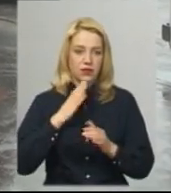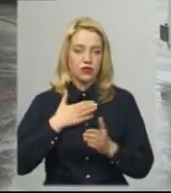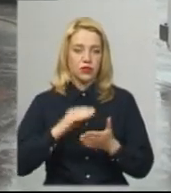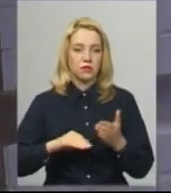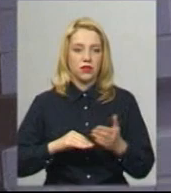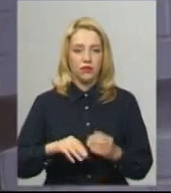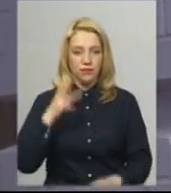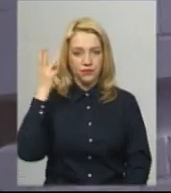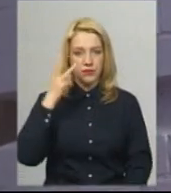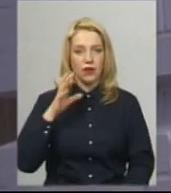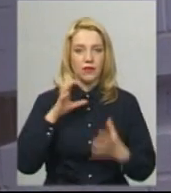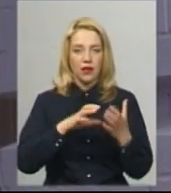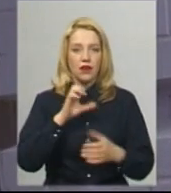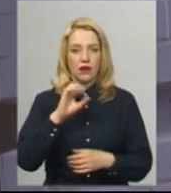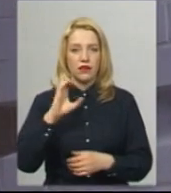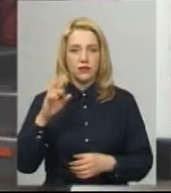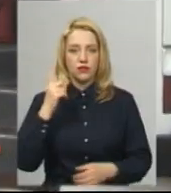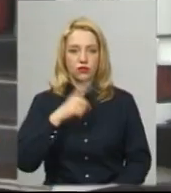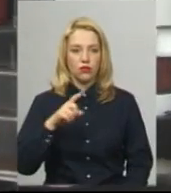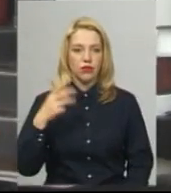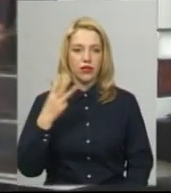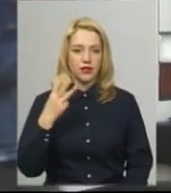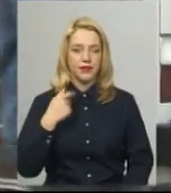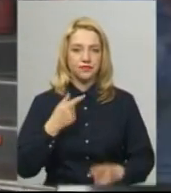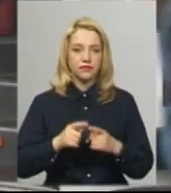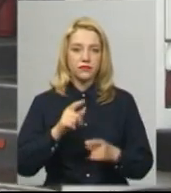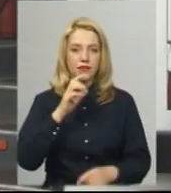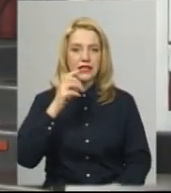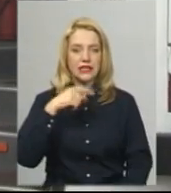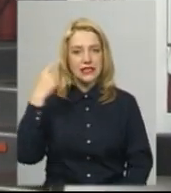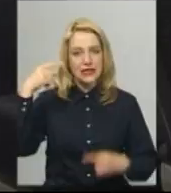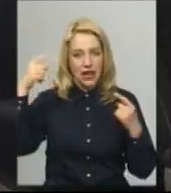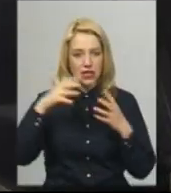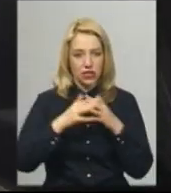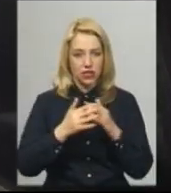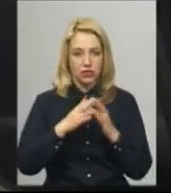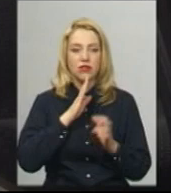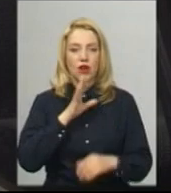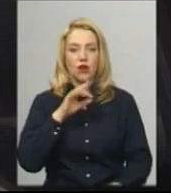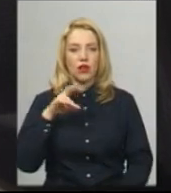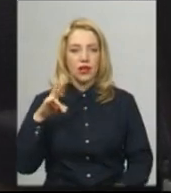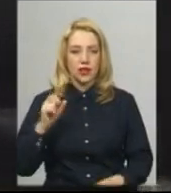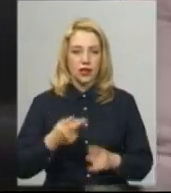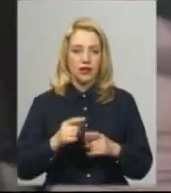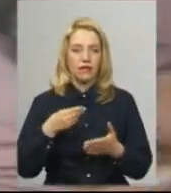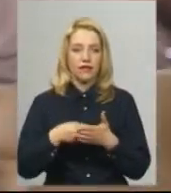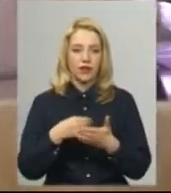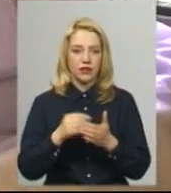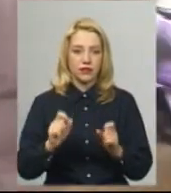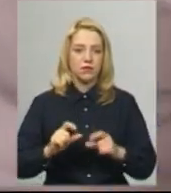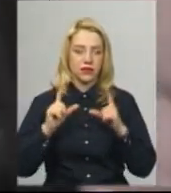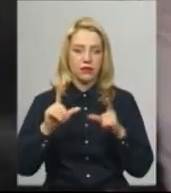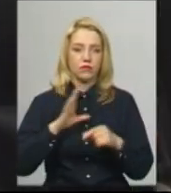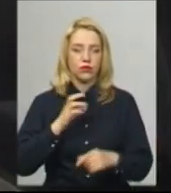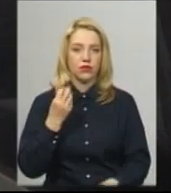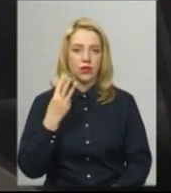З Хмельницької автостанції номер 3 в село Скарженці поїде пасажирка приміського автобусу Олена. Жінка каже, вартість за проїзд підняли. Було